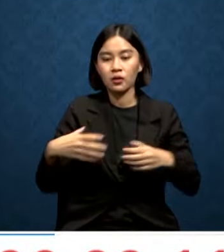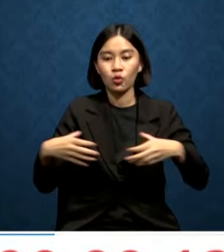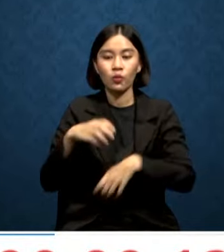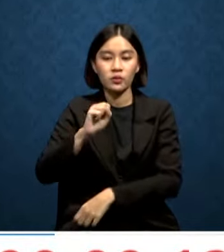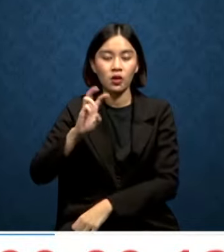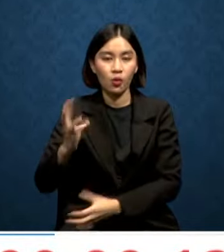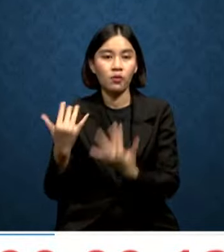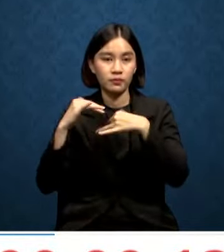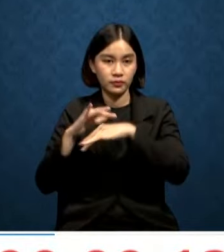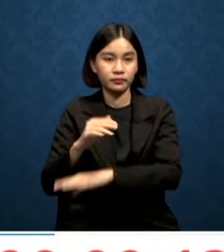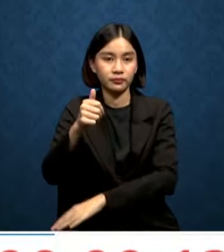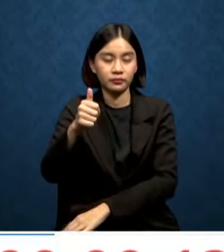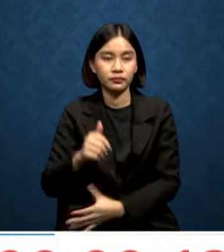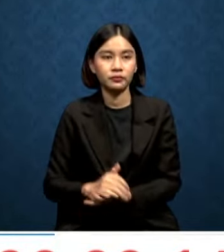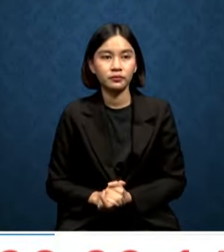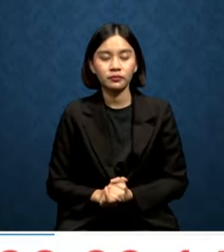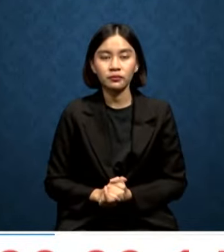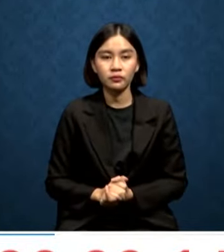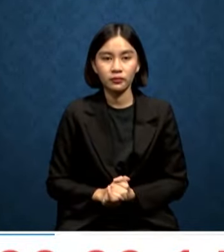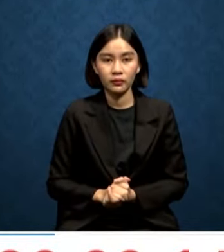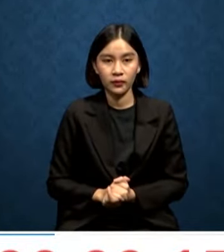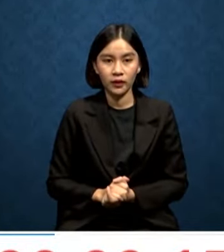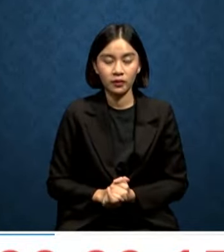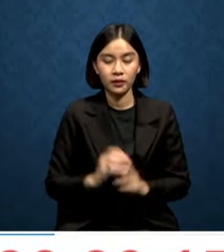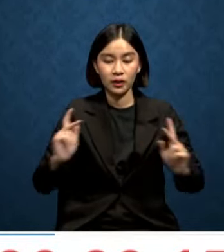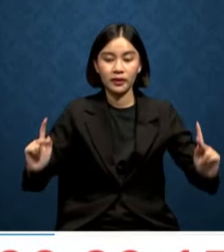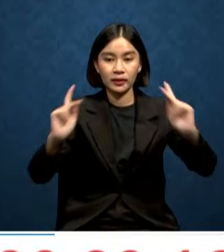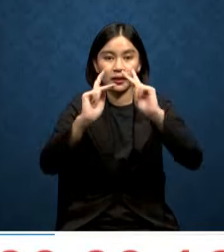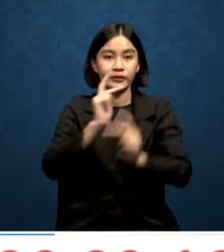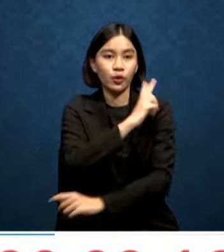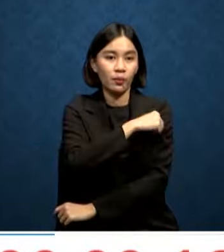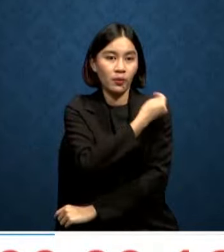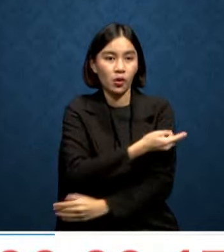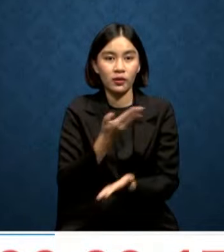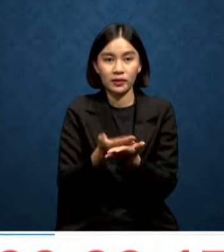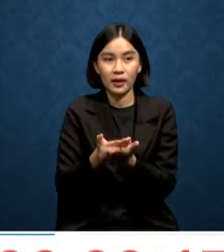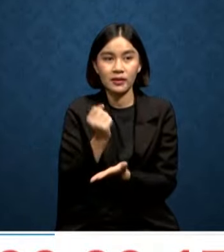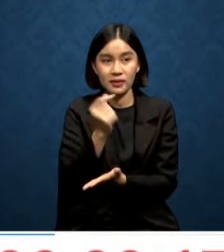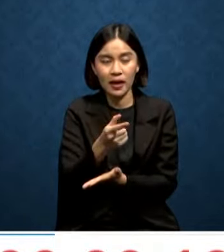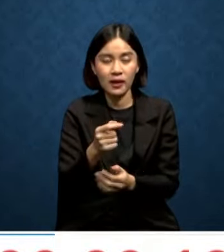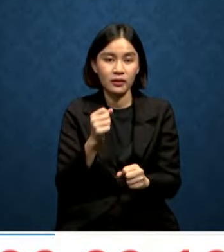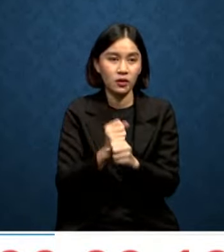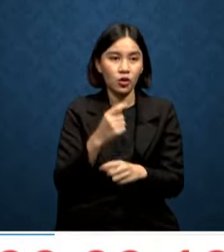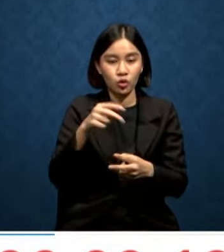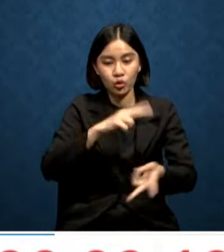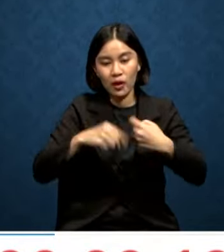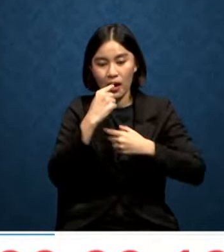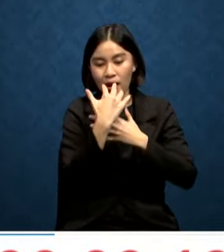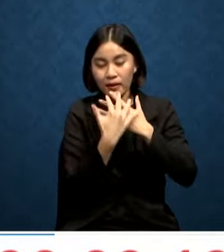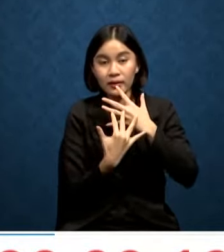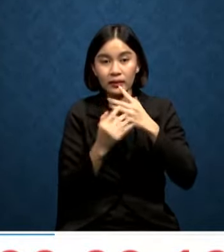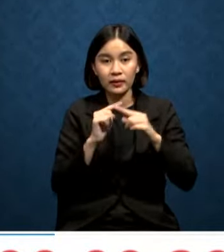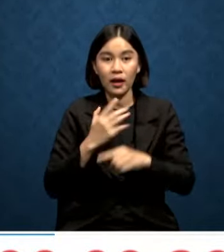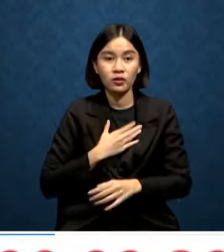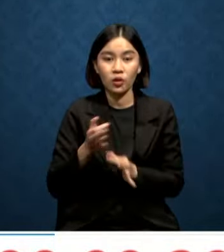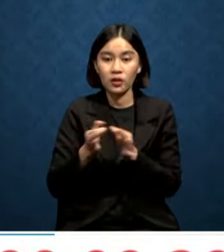ก็เป็นส่วนหนึ่งนะครับในส่วนของกระทรวงสาธารณสุขครับมีค่าใช้จ่ายในการฟอกเลือดนะครับอันนี้ต้องเรียนด้วยความเ